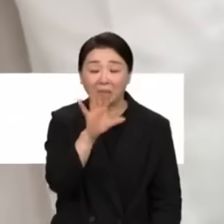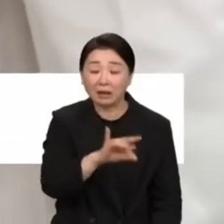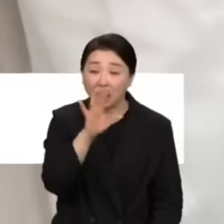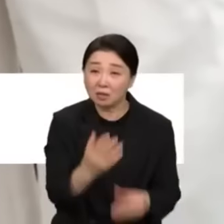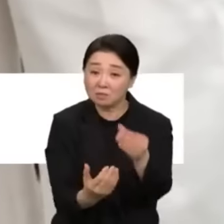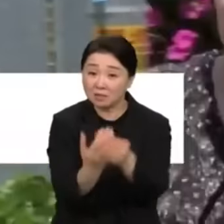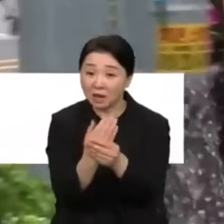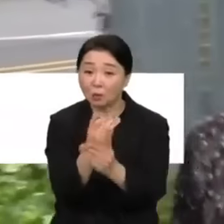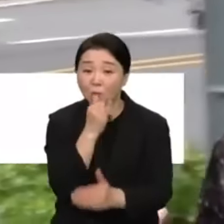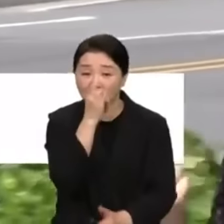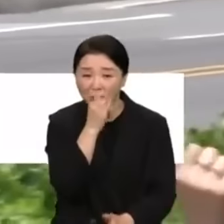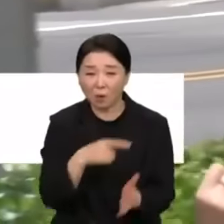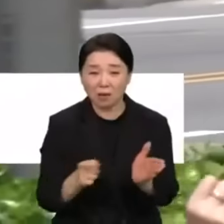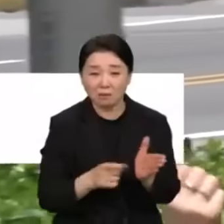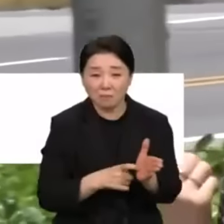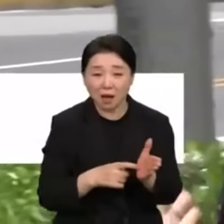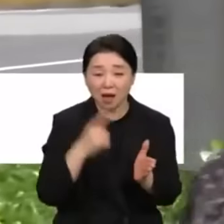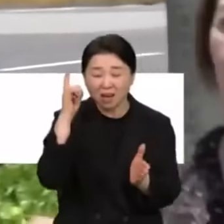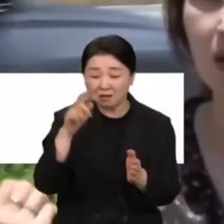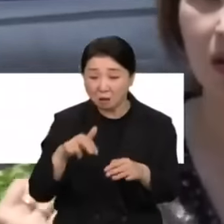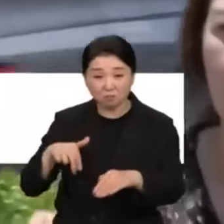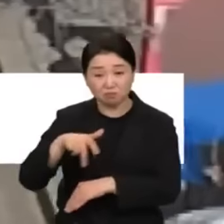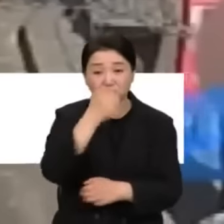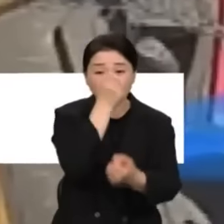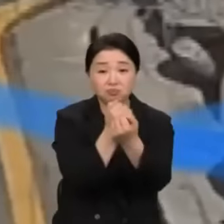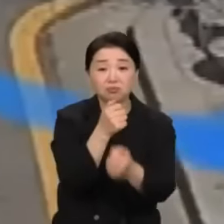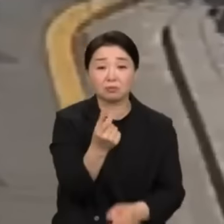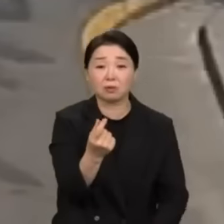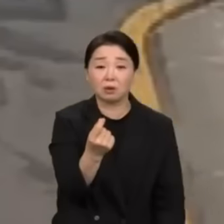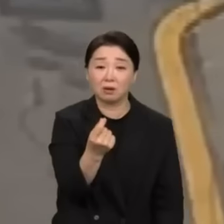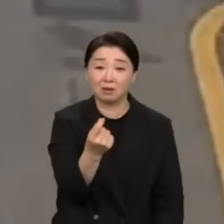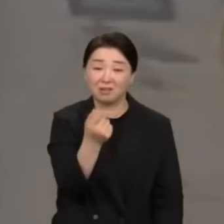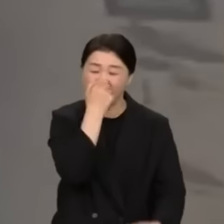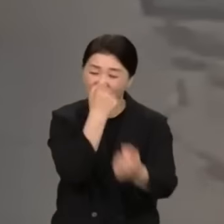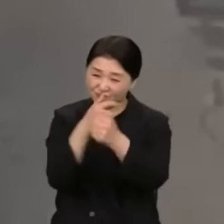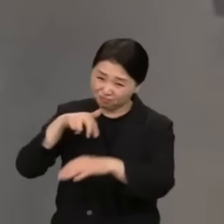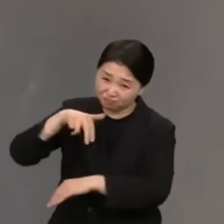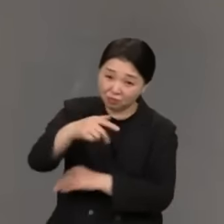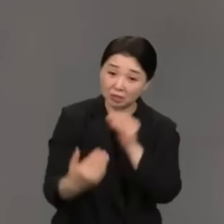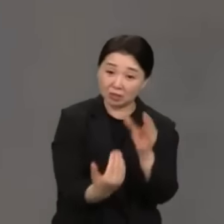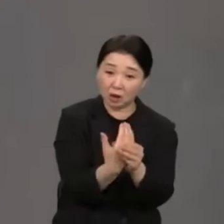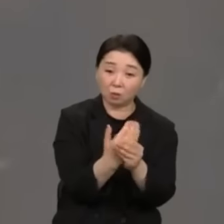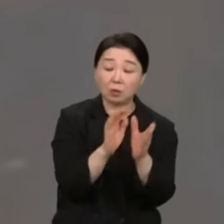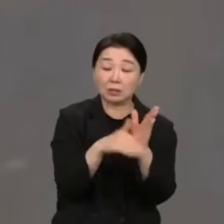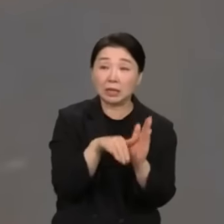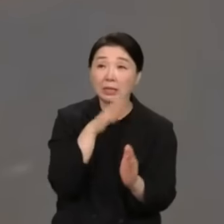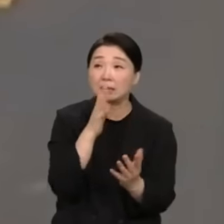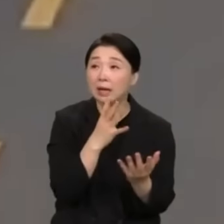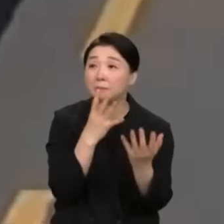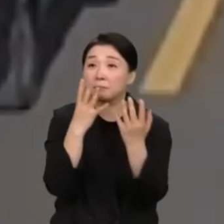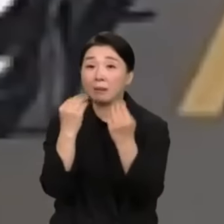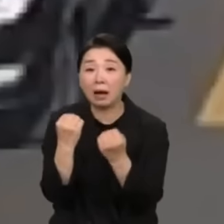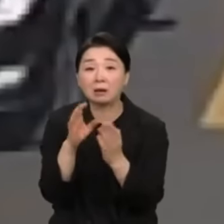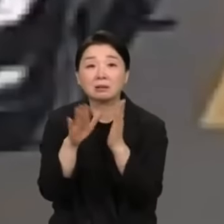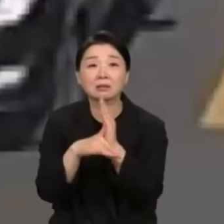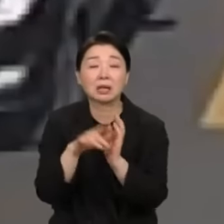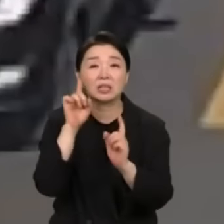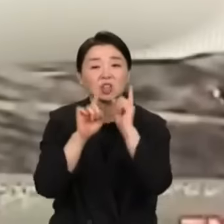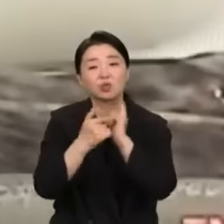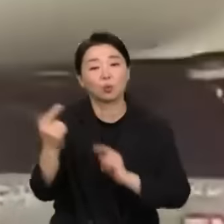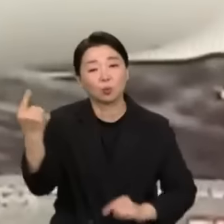나. 급하니까 그냥 내 질러 오는 거죠. 무단 횡단으로 사고가 나면 나이가 많을수록 크게 다칠 수